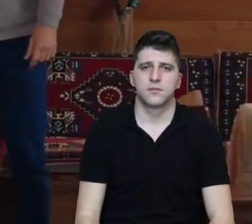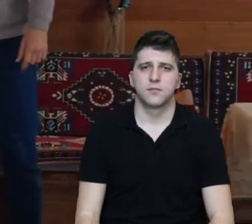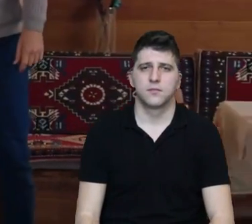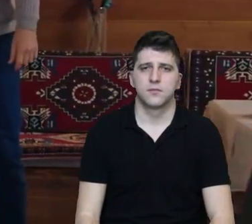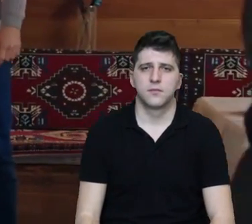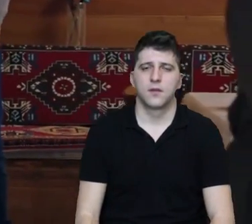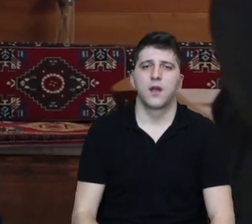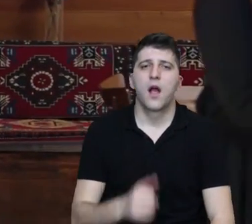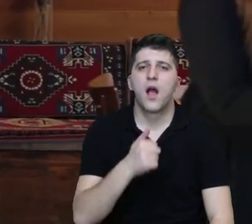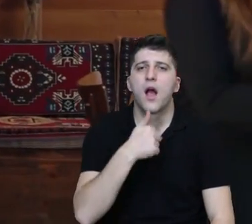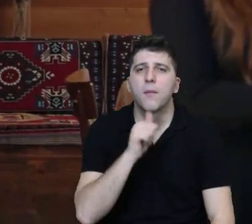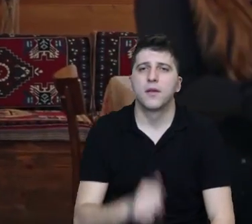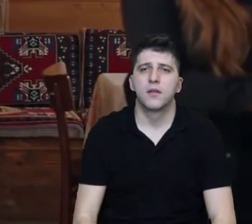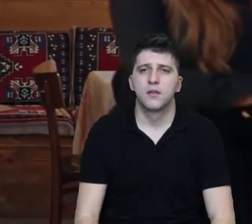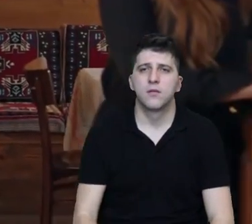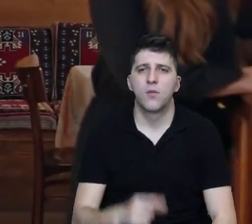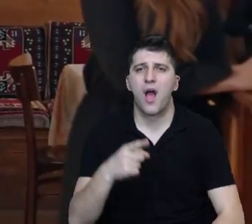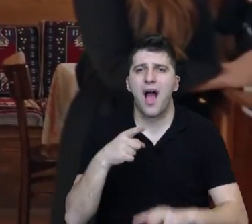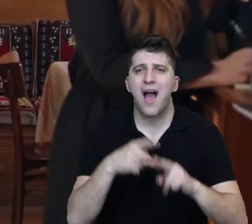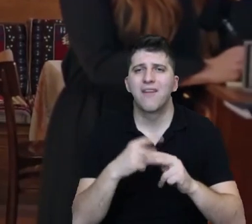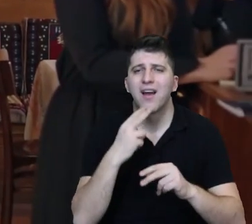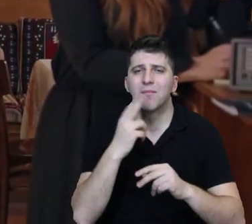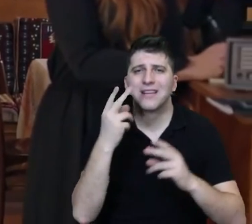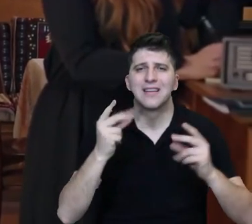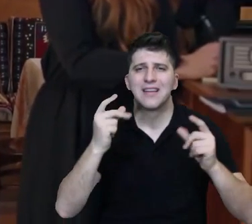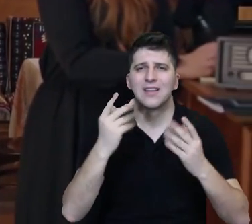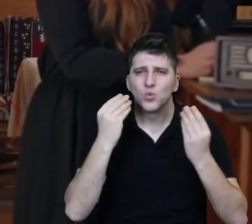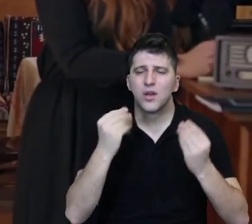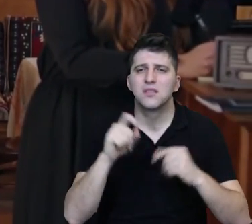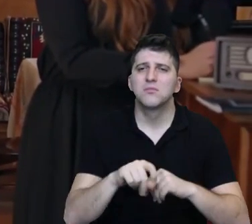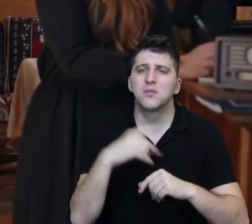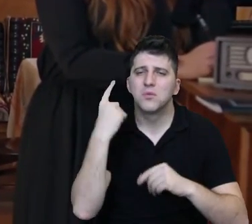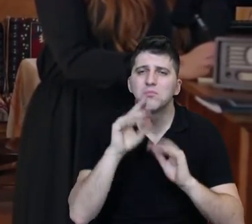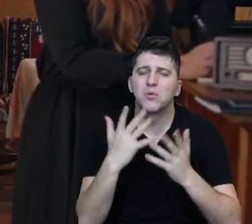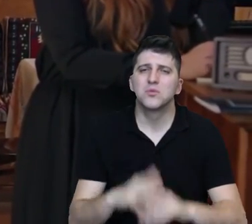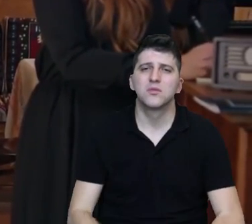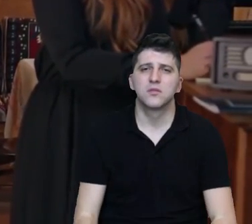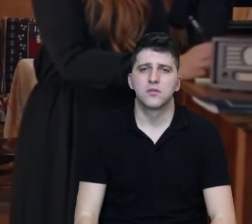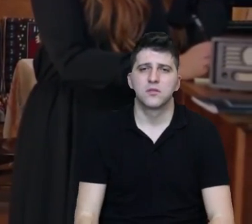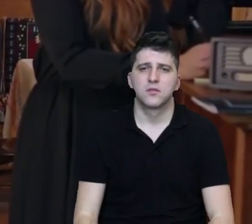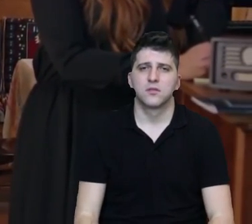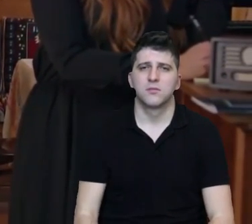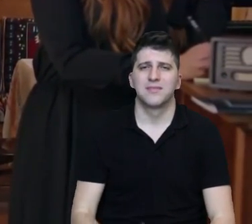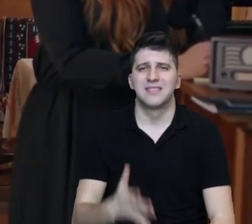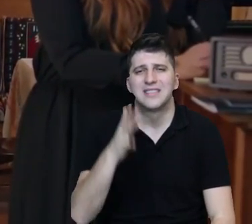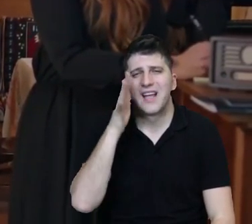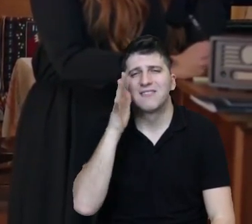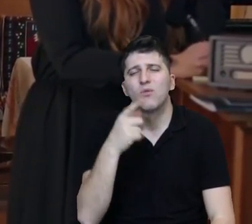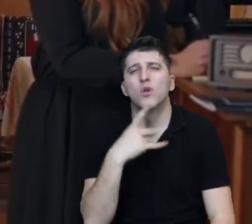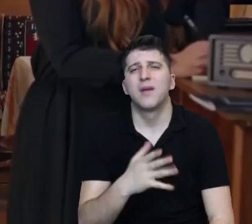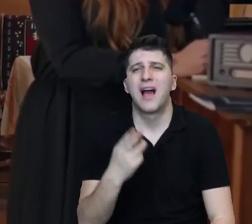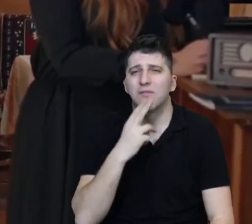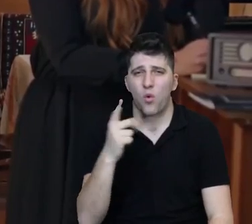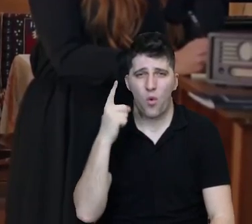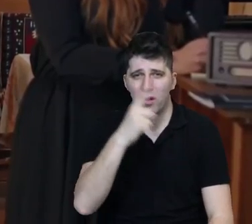baktı. Abi, ya bu Alev Hanım göbek atıyordu düğününde. Şimdi niye böyle? Şimdi oğlum, saf saf konuşma. Kadın